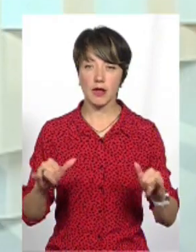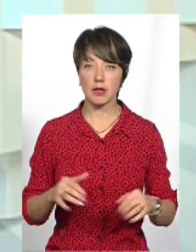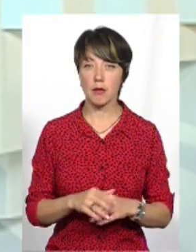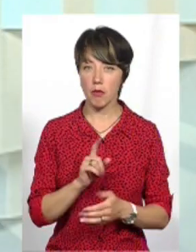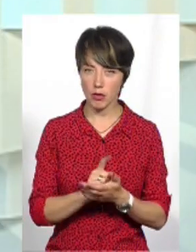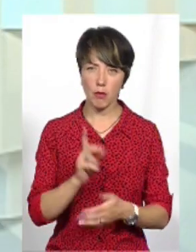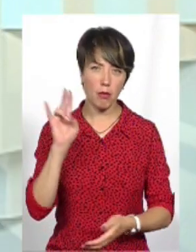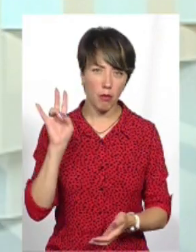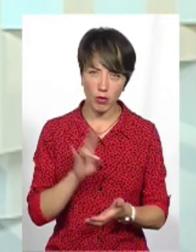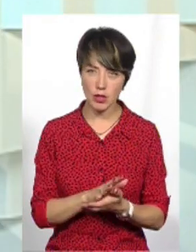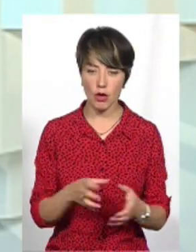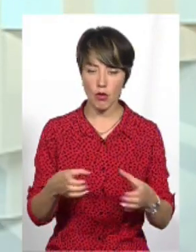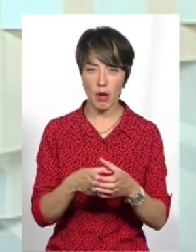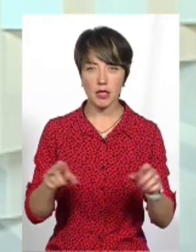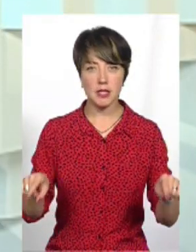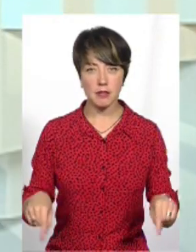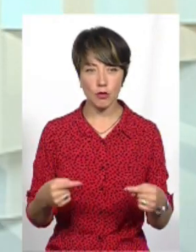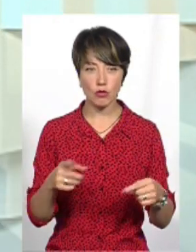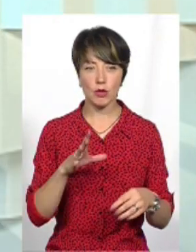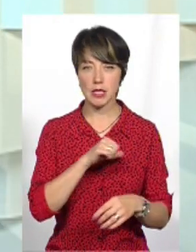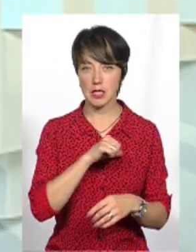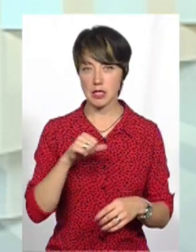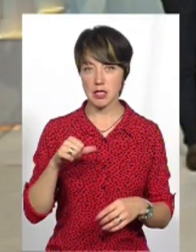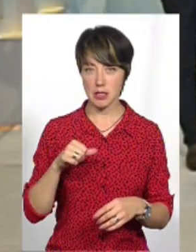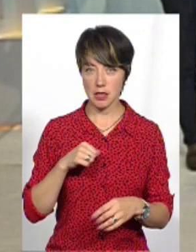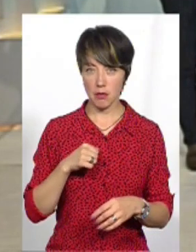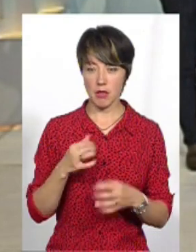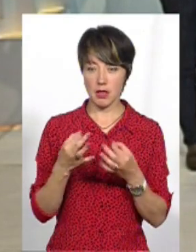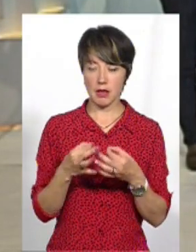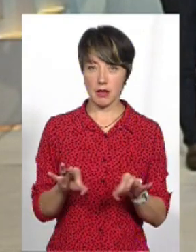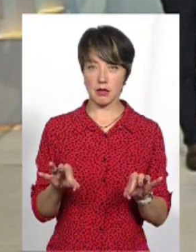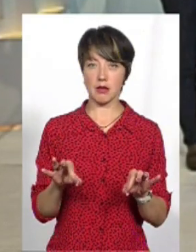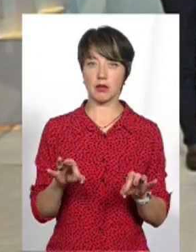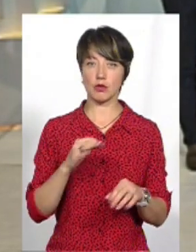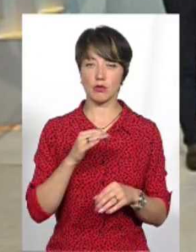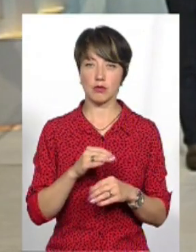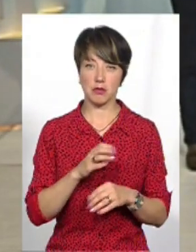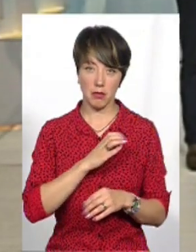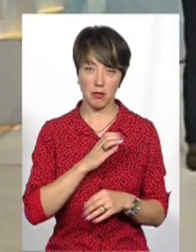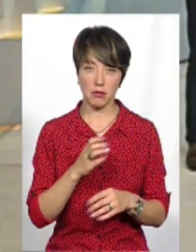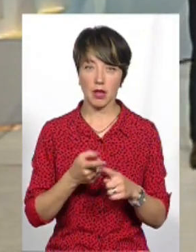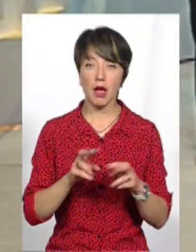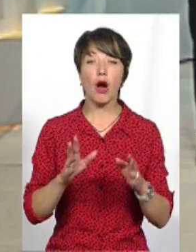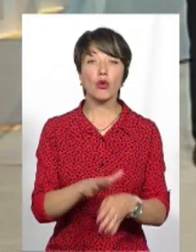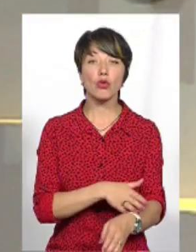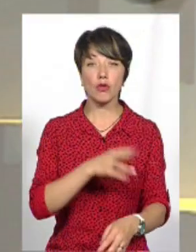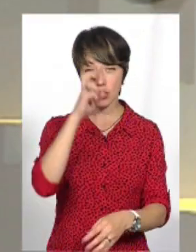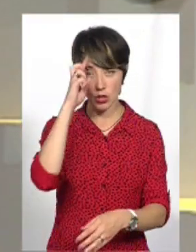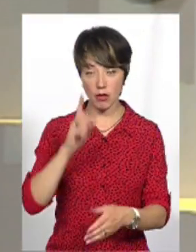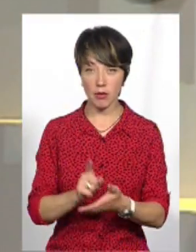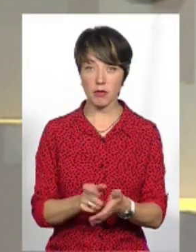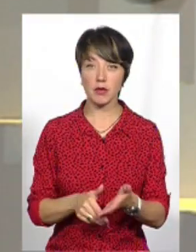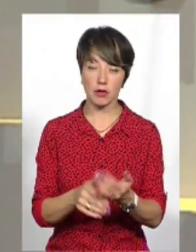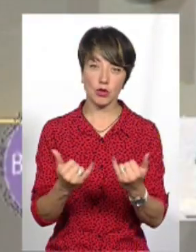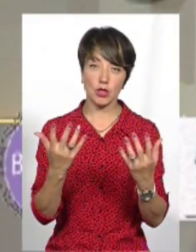це має бути постійно, бо ж громади створювалися для того, щоб вони були самодостатніми. Чи як довго має держава підтримувати? Ну, я рахую, що на сьогоднішній день держава